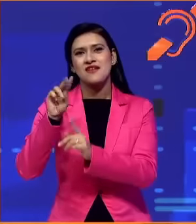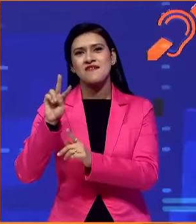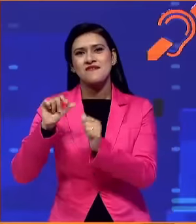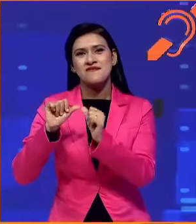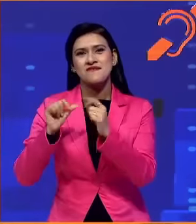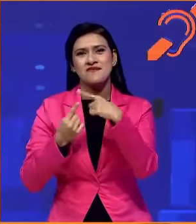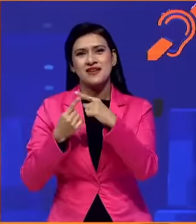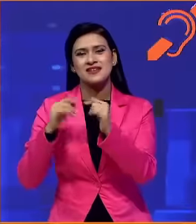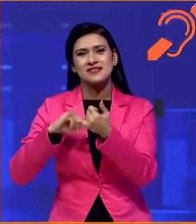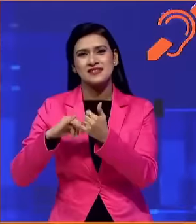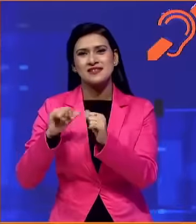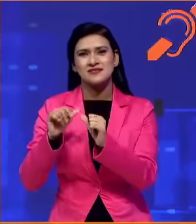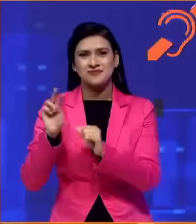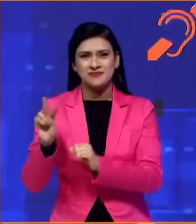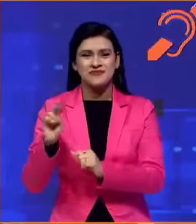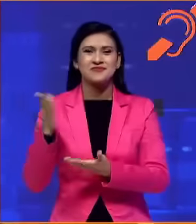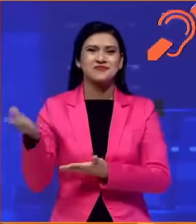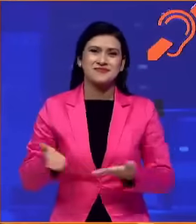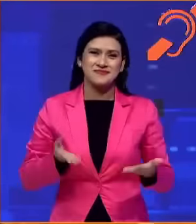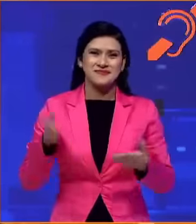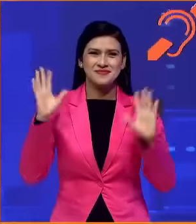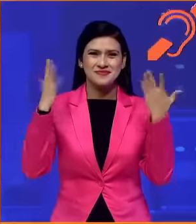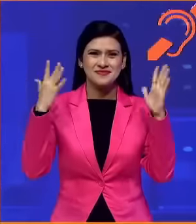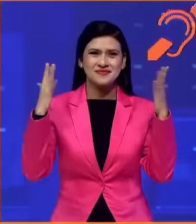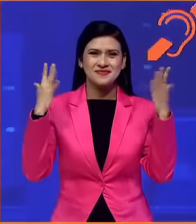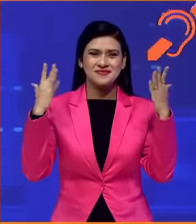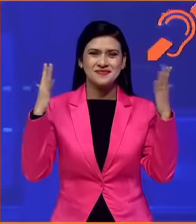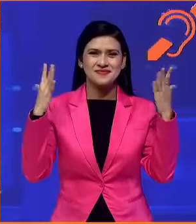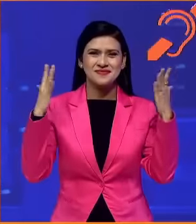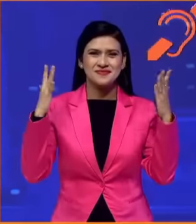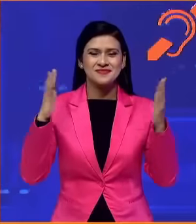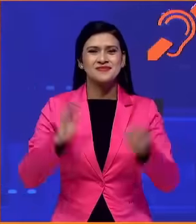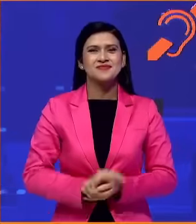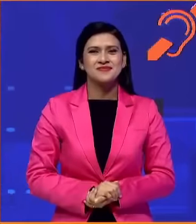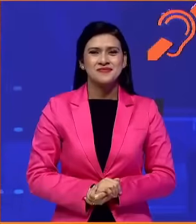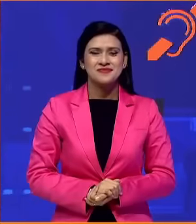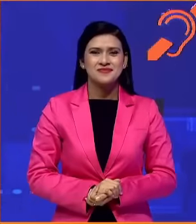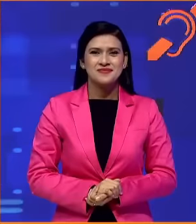कास्वागतकरें।मैं